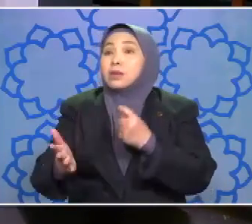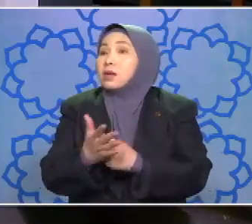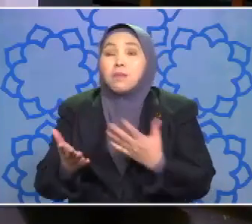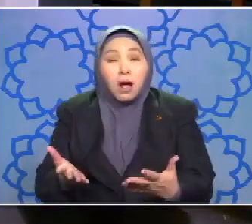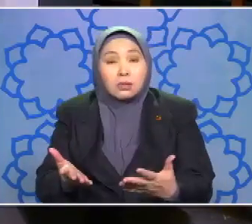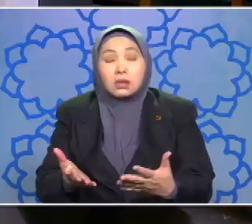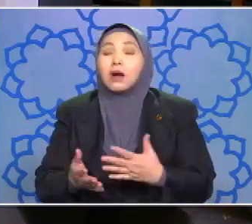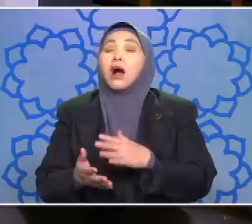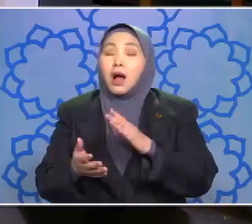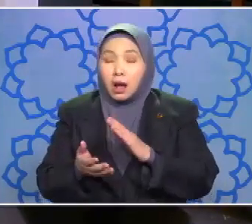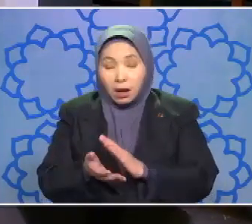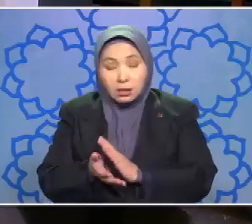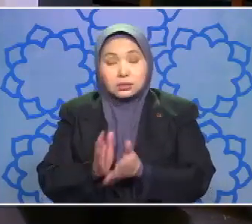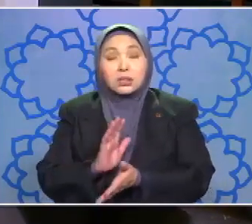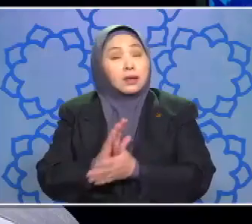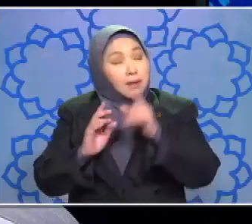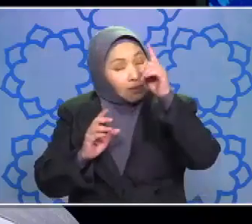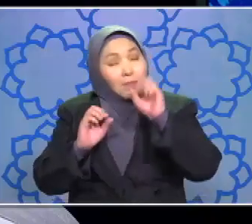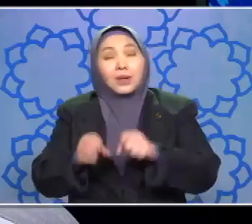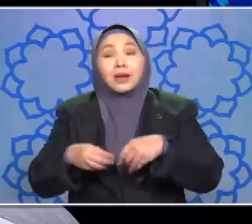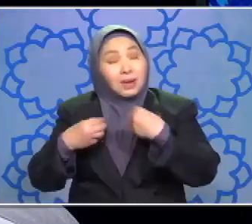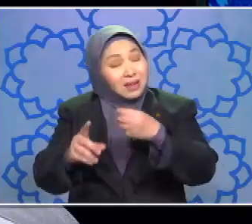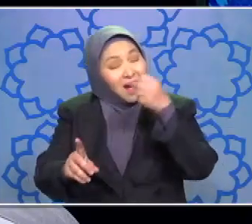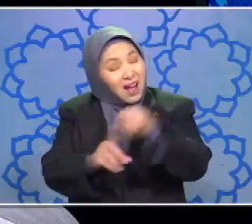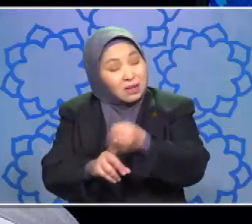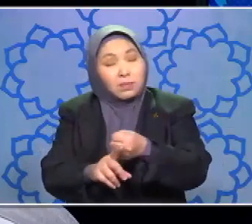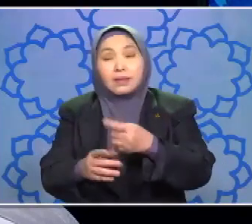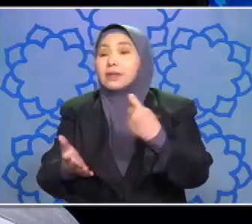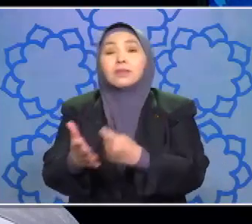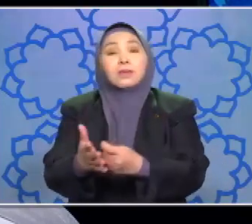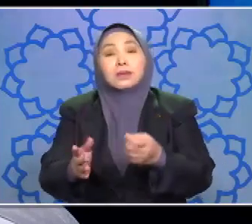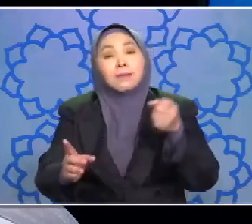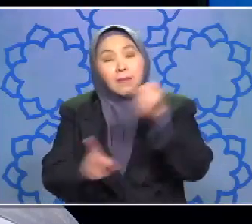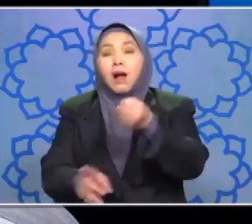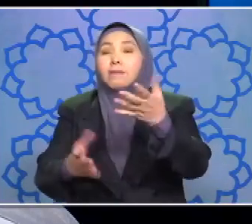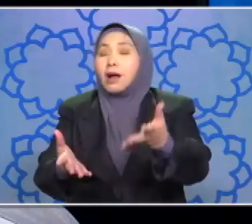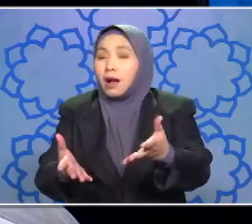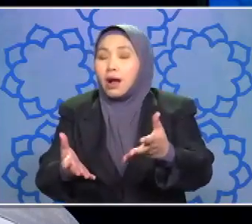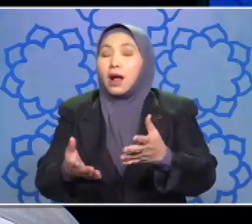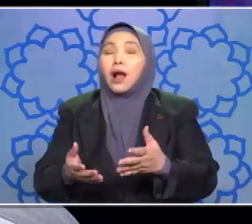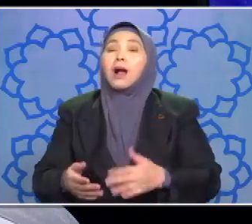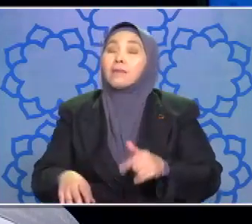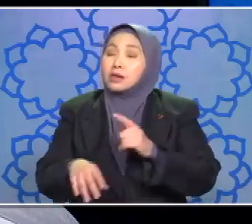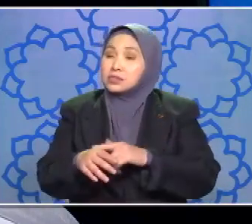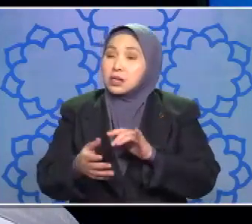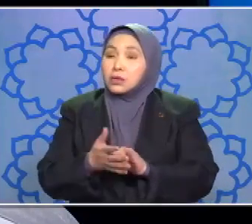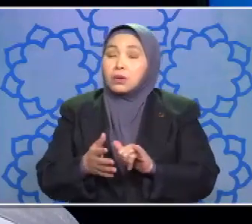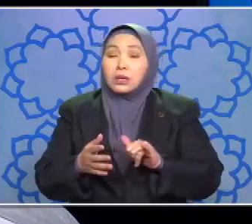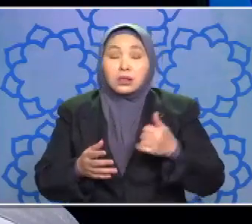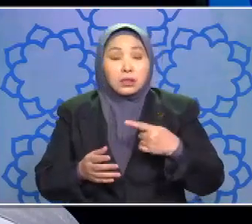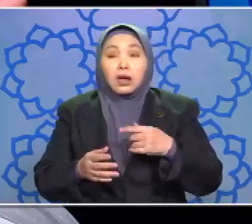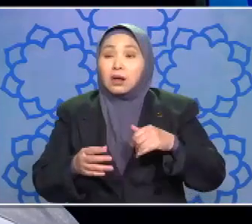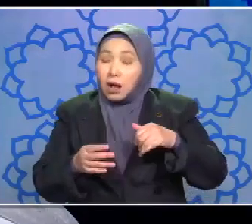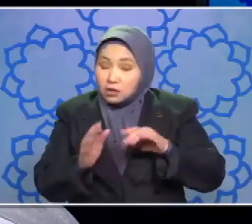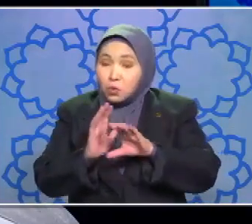Allah kata au ya'khudhahum fi taqallubihim fama hum bimu'jizin, iaitu ketika mereka taqallubihim ini ketika perjalanan mereka